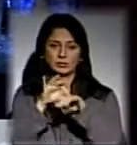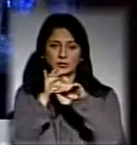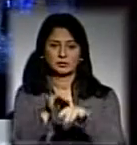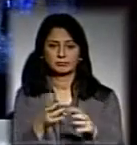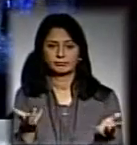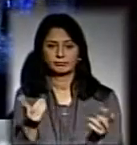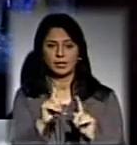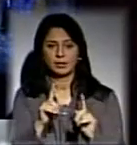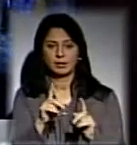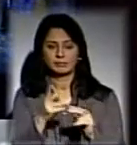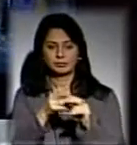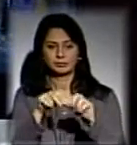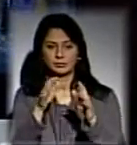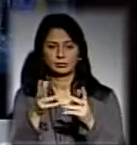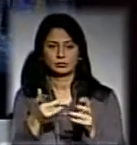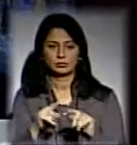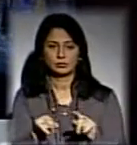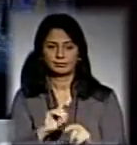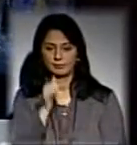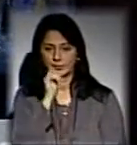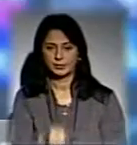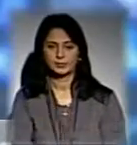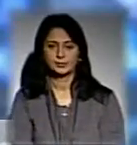როგორც ჩანს, რაიმე შეფერხება მოხდა და ვერ გადავიდა.